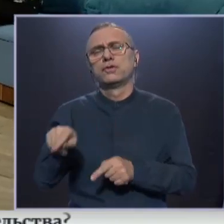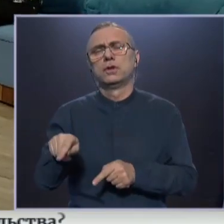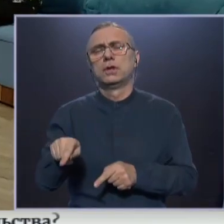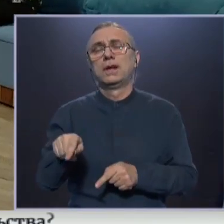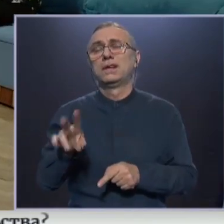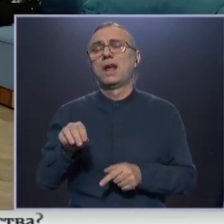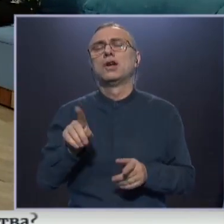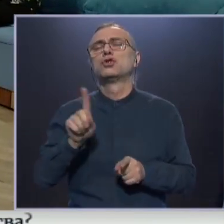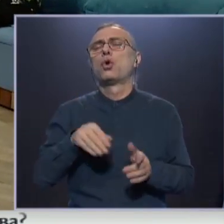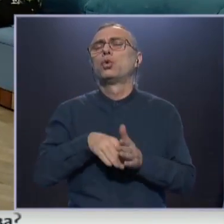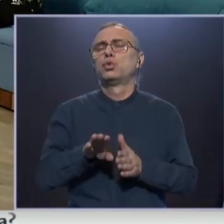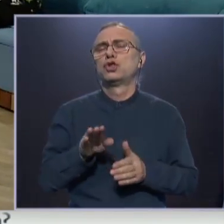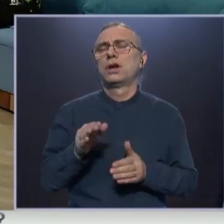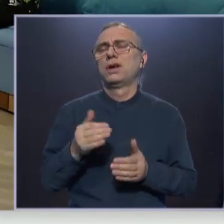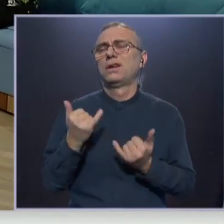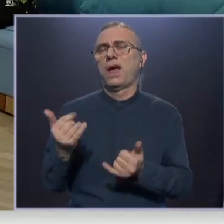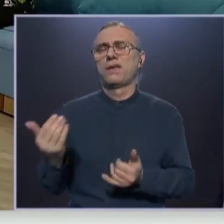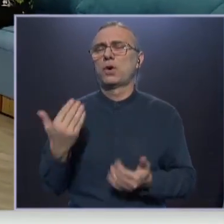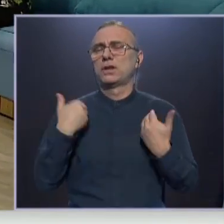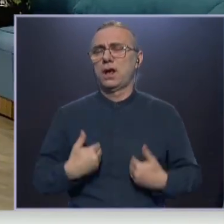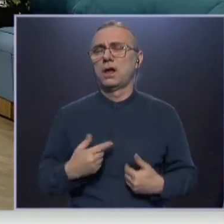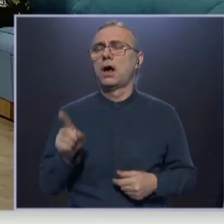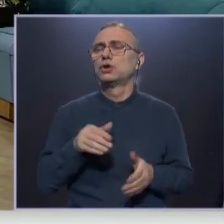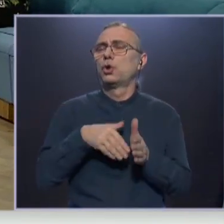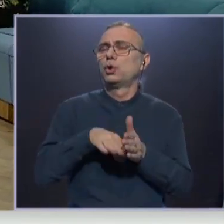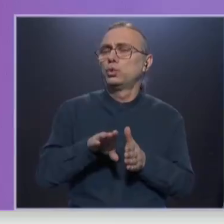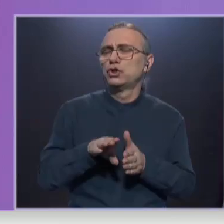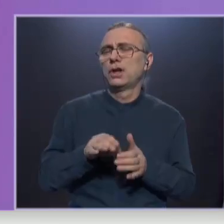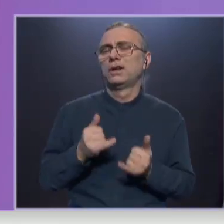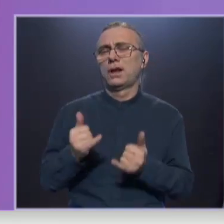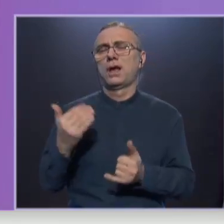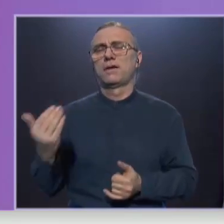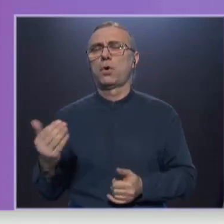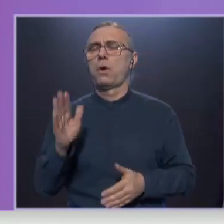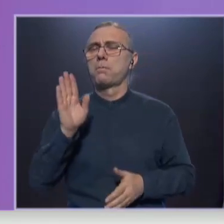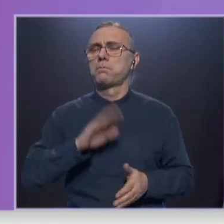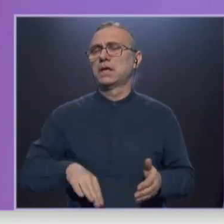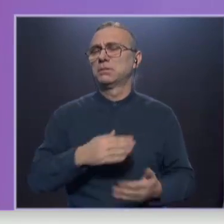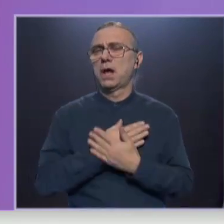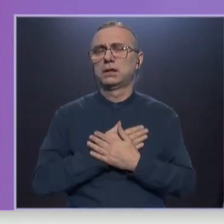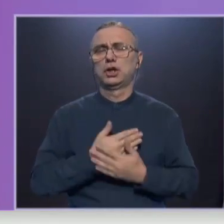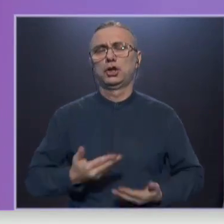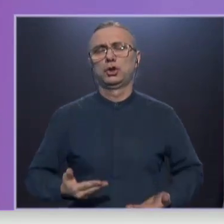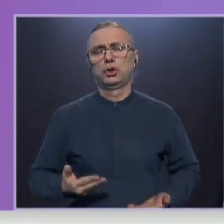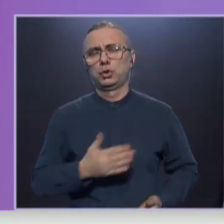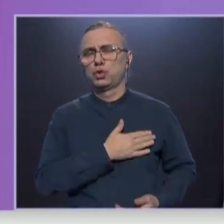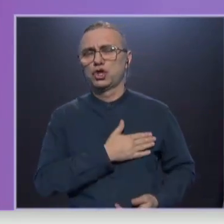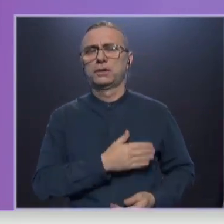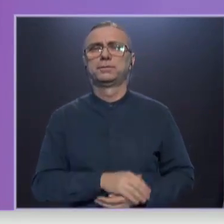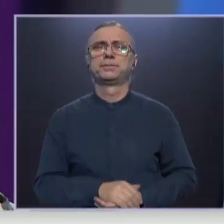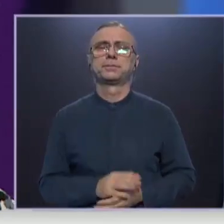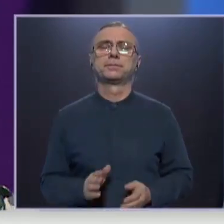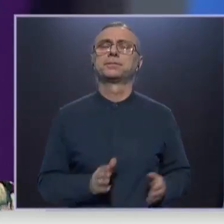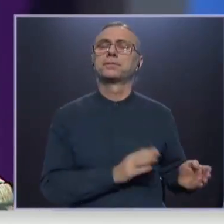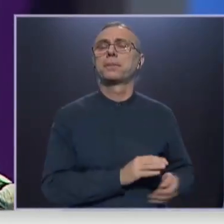бессмертной души. Ой, да. У нас остается где-то 3 минутки до конца. Шедевр произведения искусства основан на изображении сильных